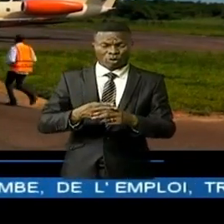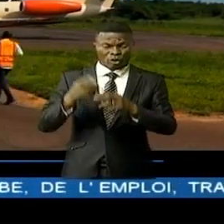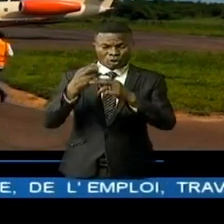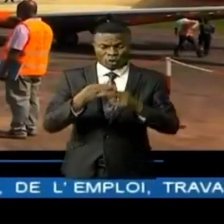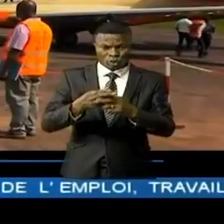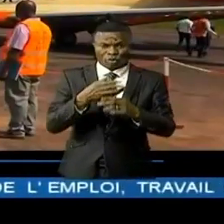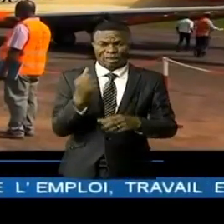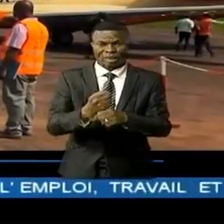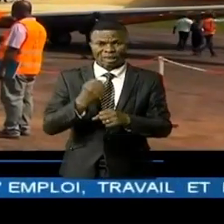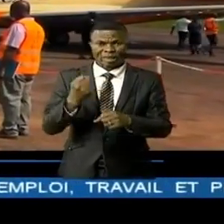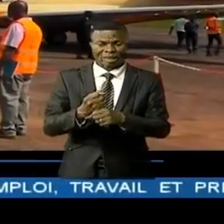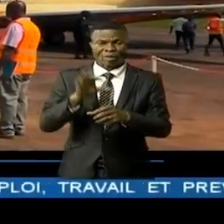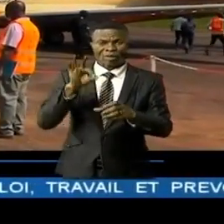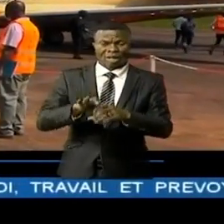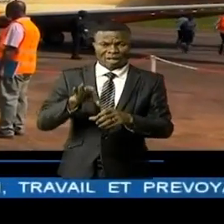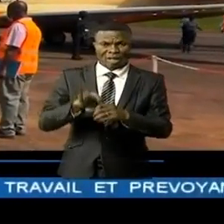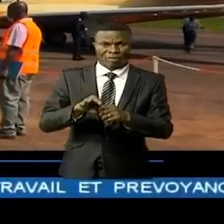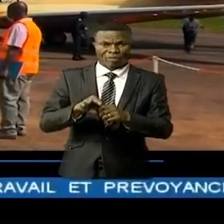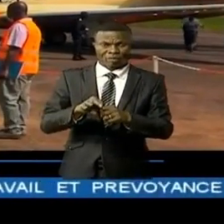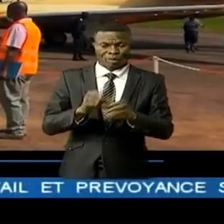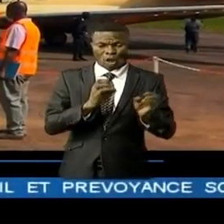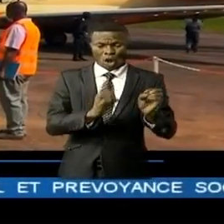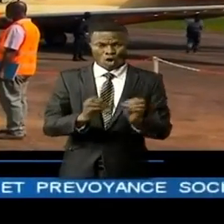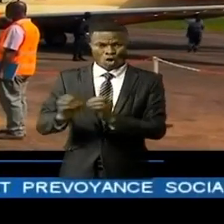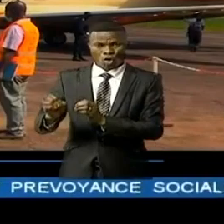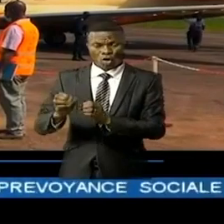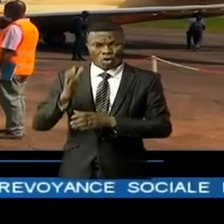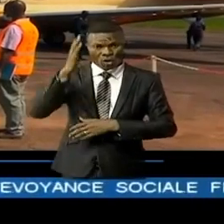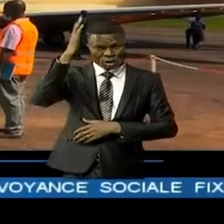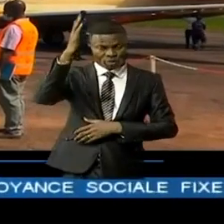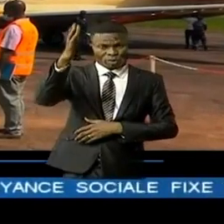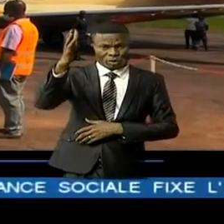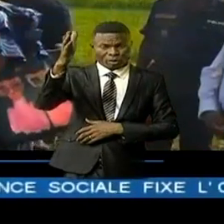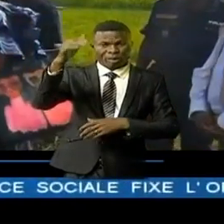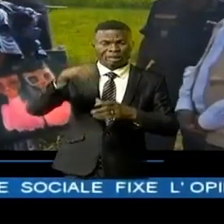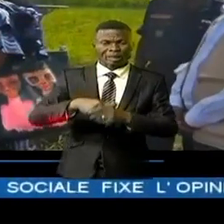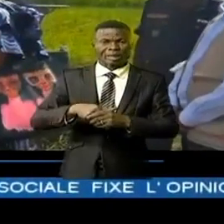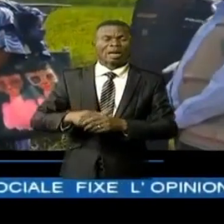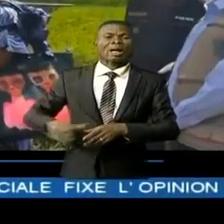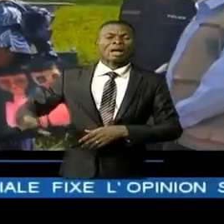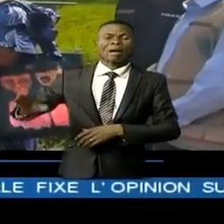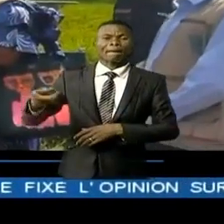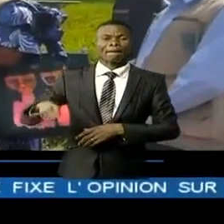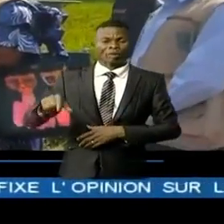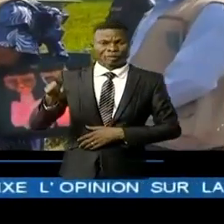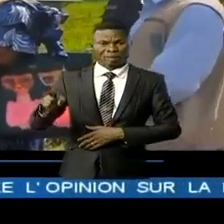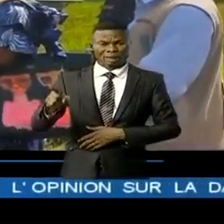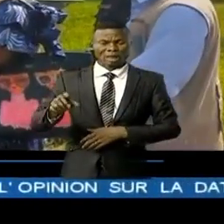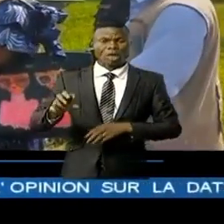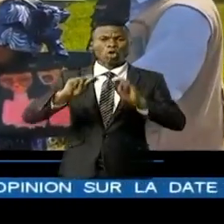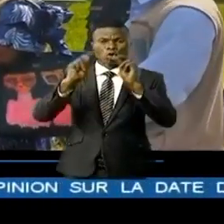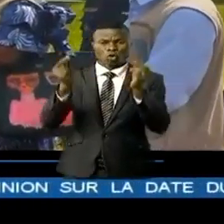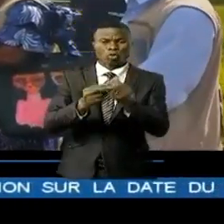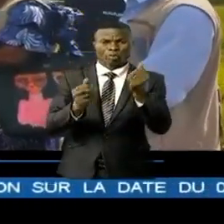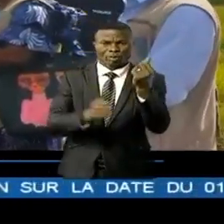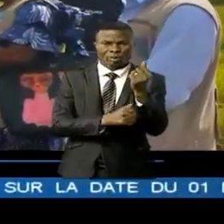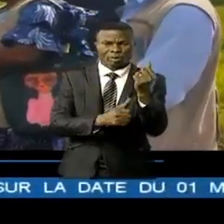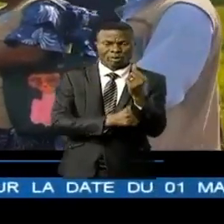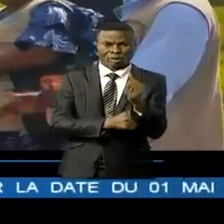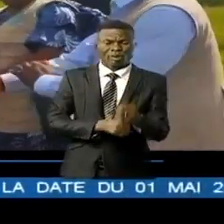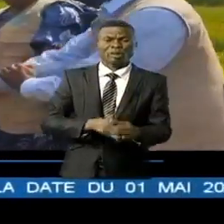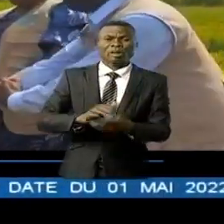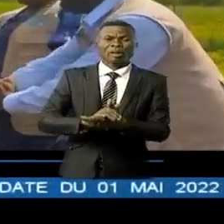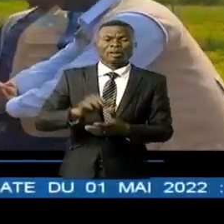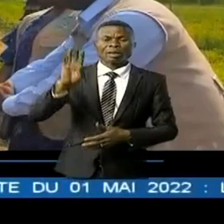des opérations électorales qui vont se dérouler dans le tout prochain jour dans cette partie du pays. Ces délégations, conduites par Gérard